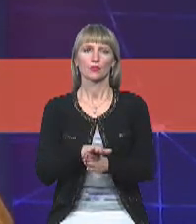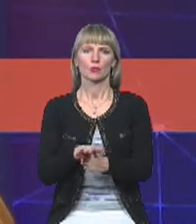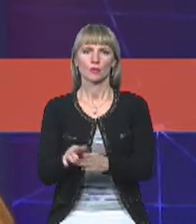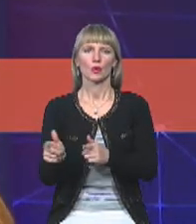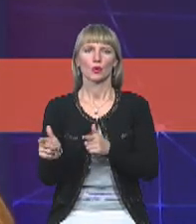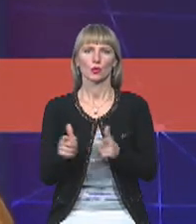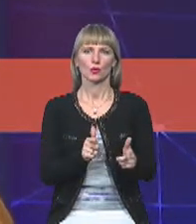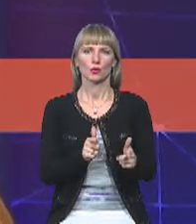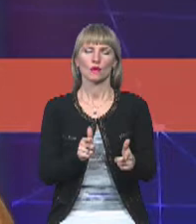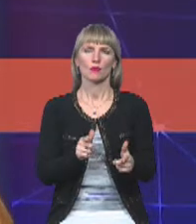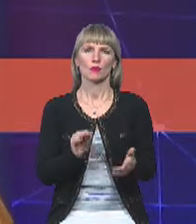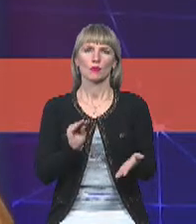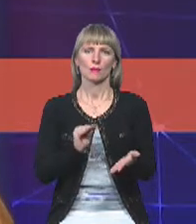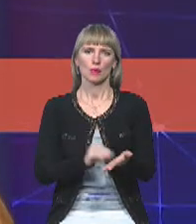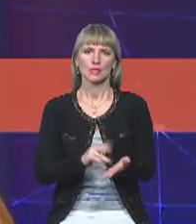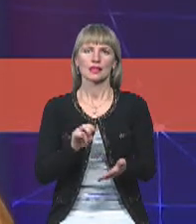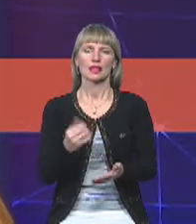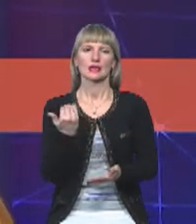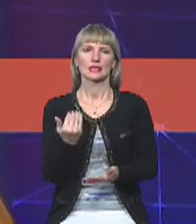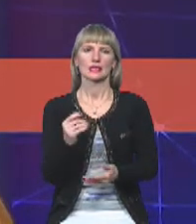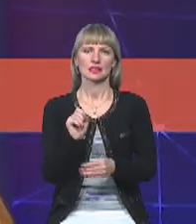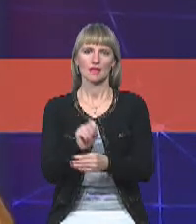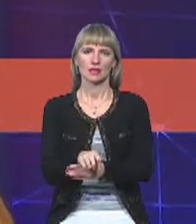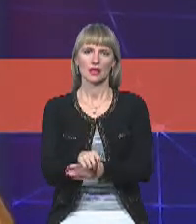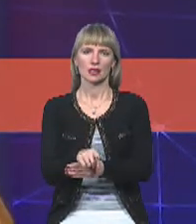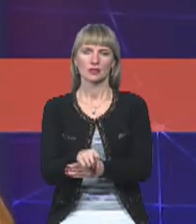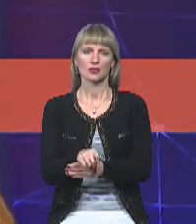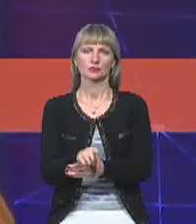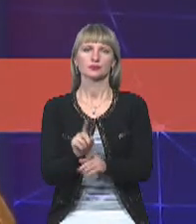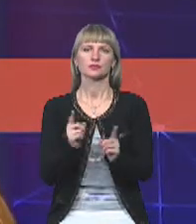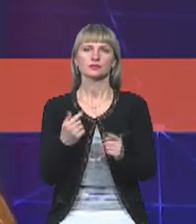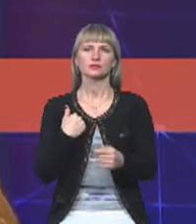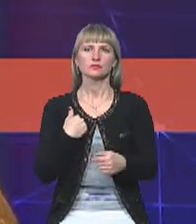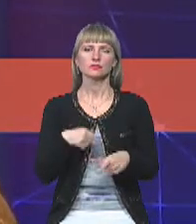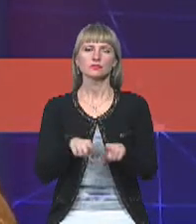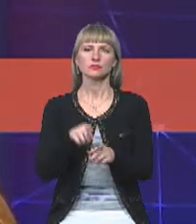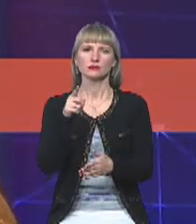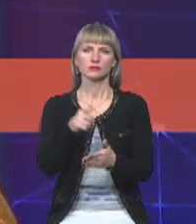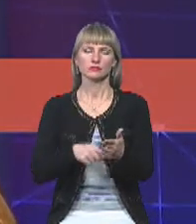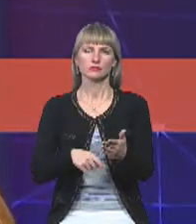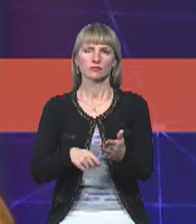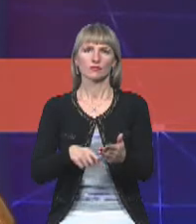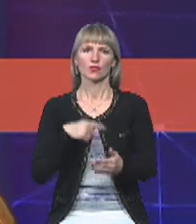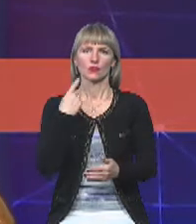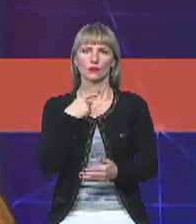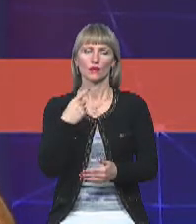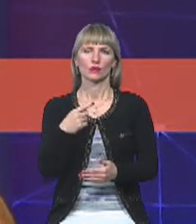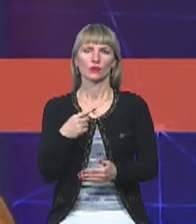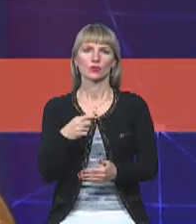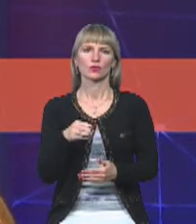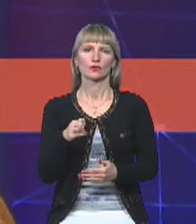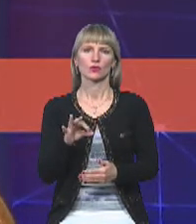повністю готові виконати поставлене на них завдання. Чому я з такою впевненістю говорю?